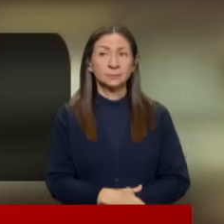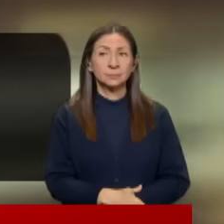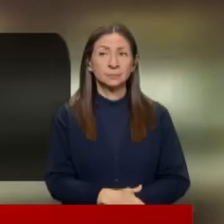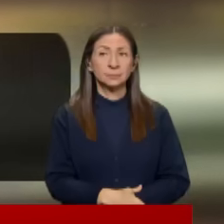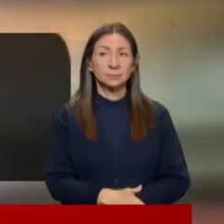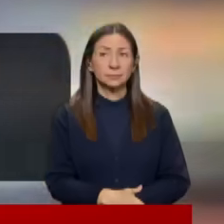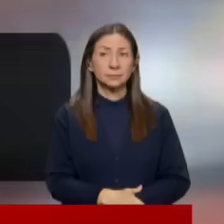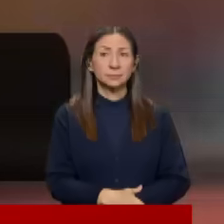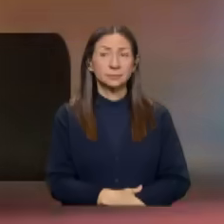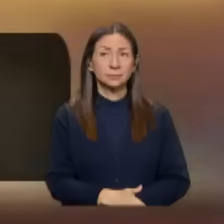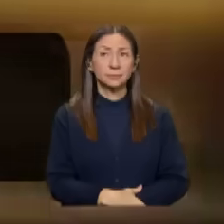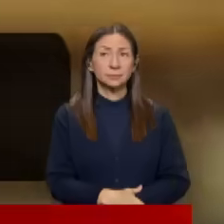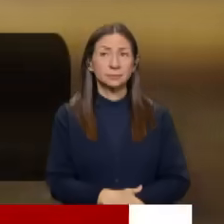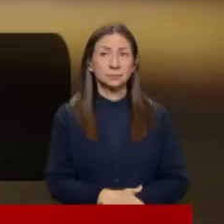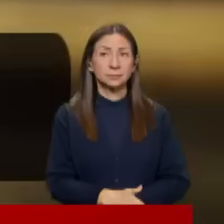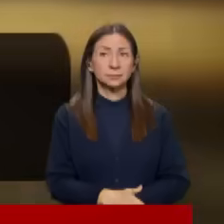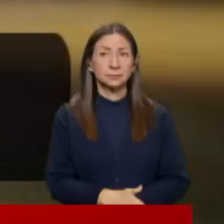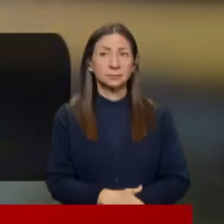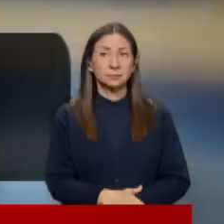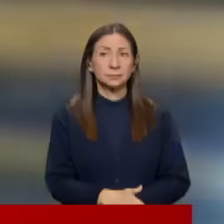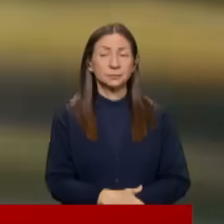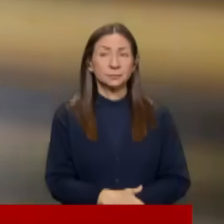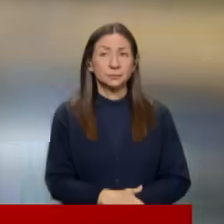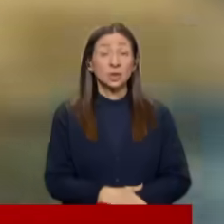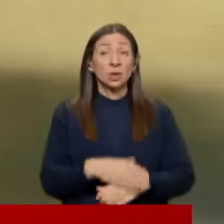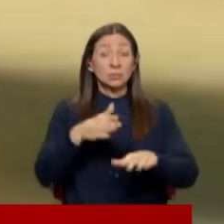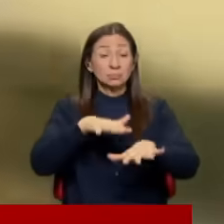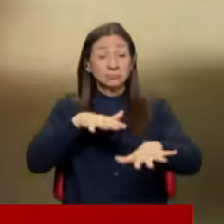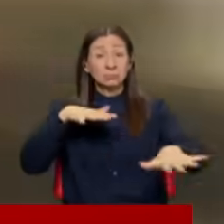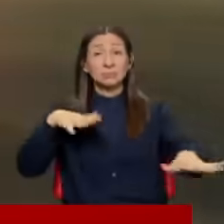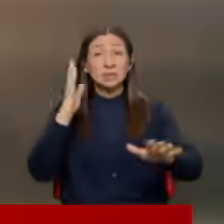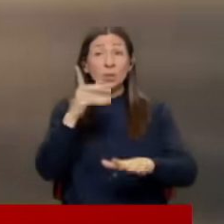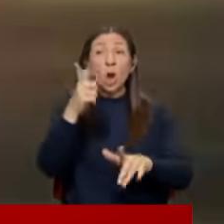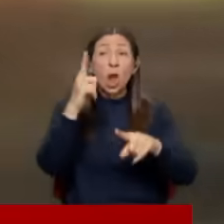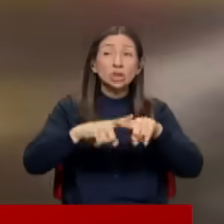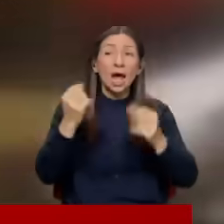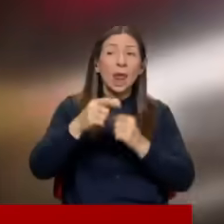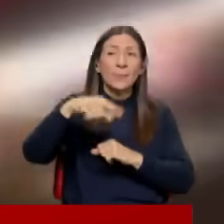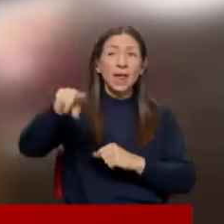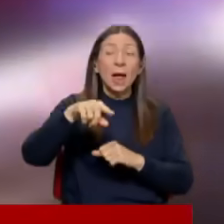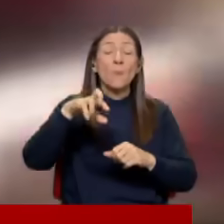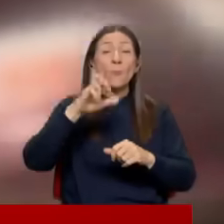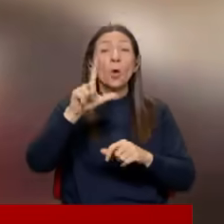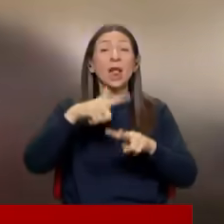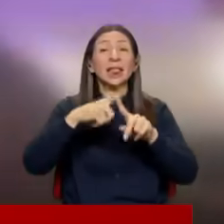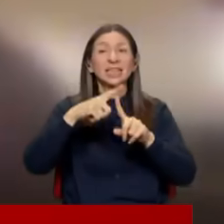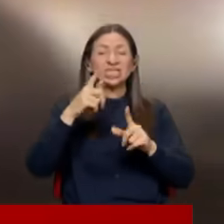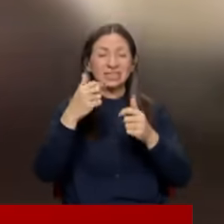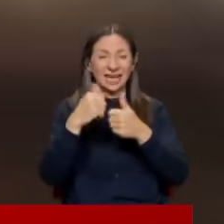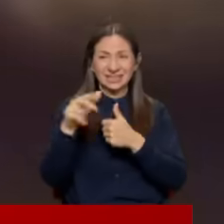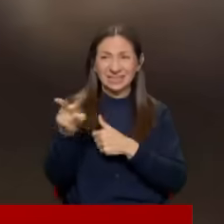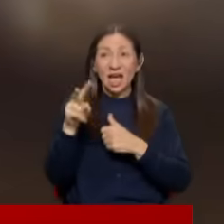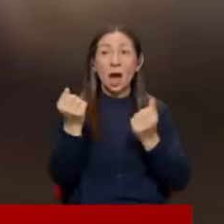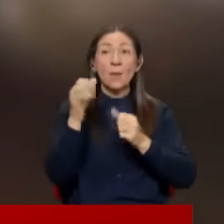Dilan Polat'ın arabaları peş peşe gidiyor. Konvoy halinde giden bu lüks araçlarsa Polat çiftinin el